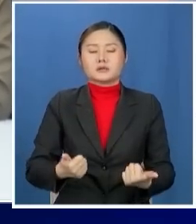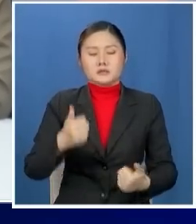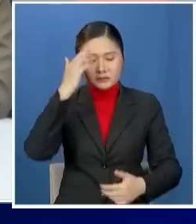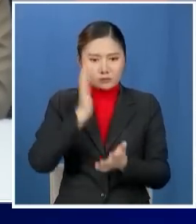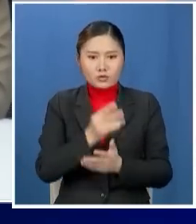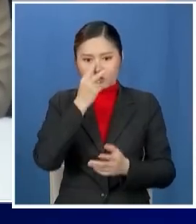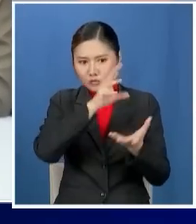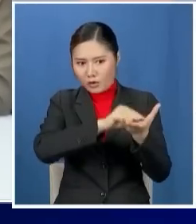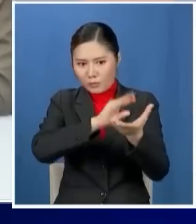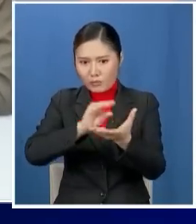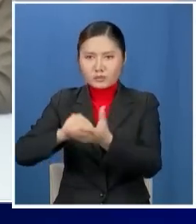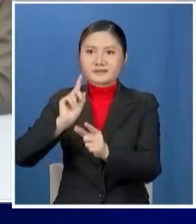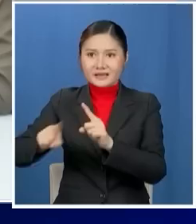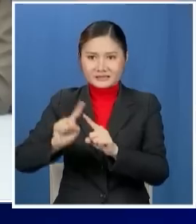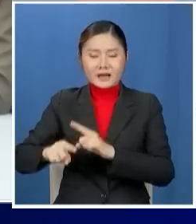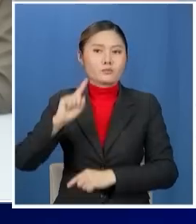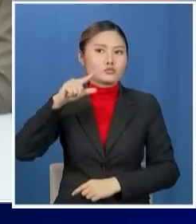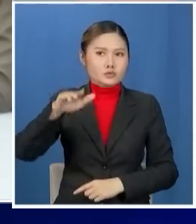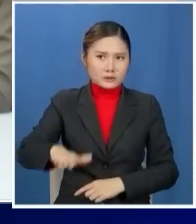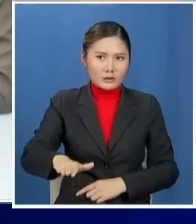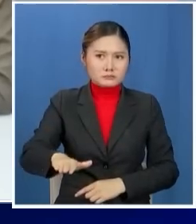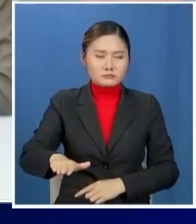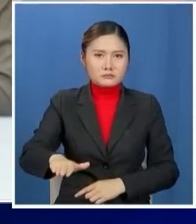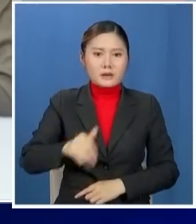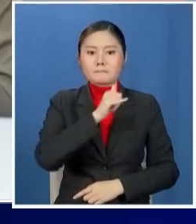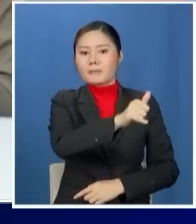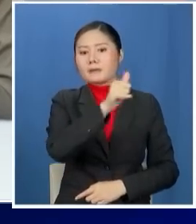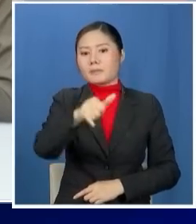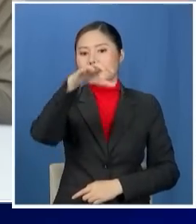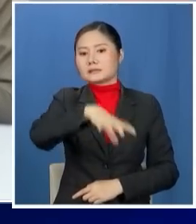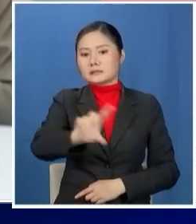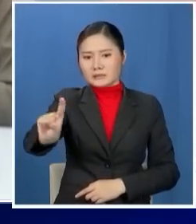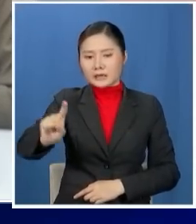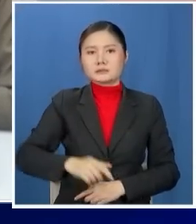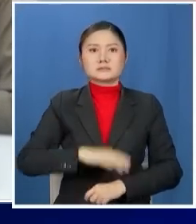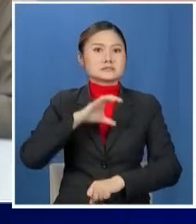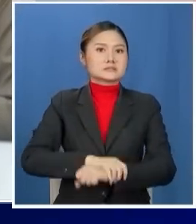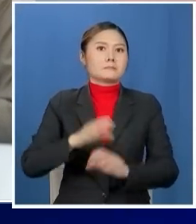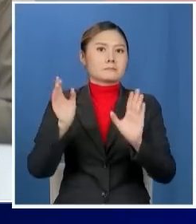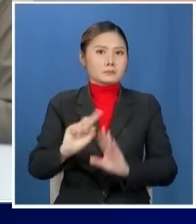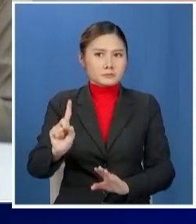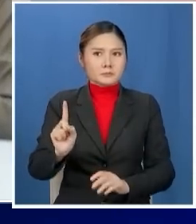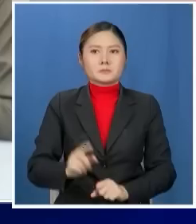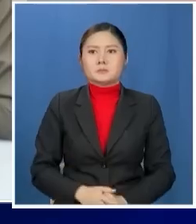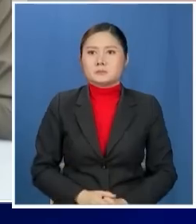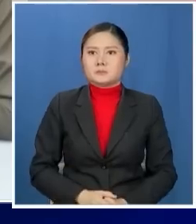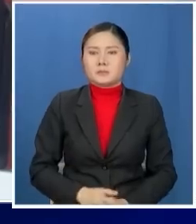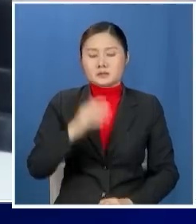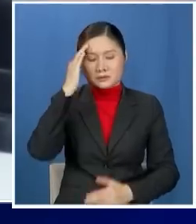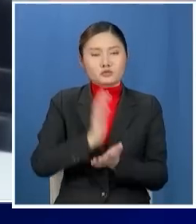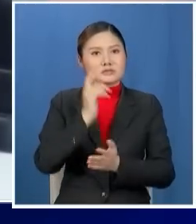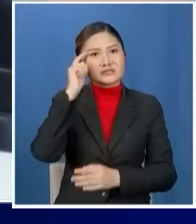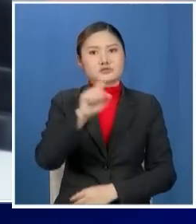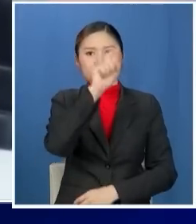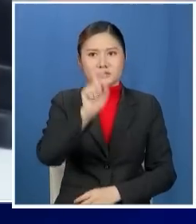วนกำลังไล่ข้อมูลต่อไปว่าน้องนะครับไปที่ใดหรือถูกจับกุมตัวไปอย่างไรนะครับหรือว่าการ ตำรวจสันนิ